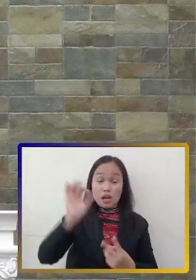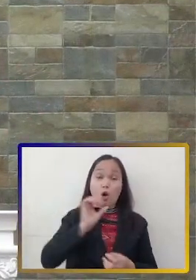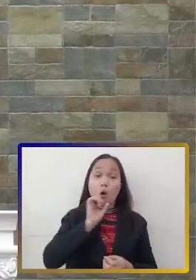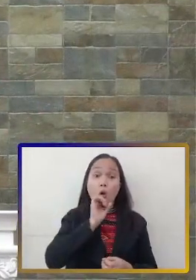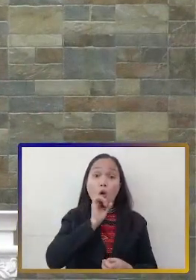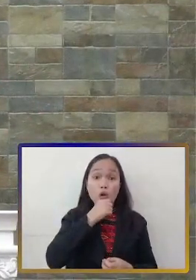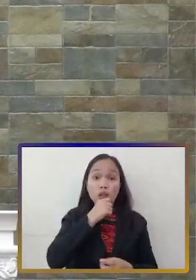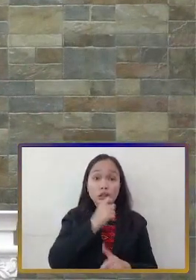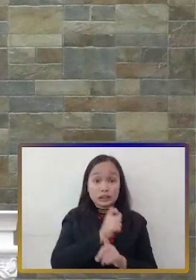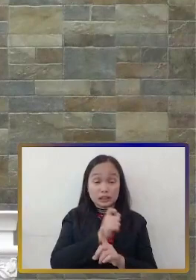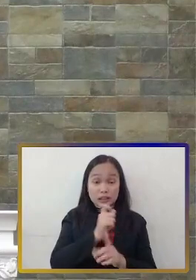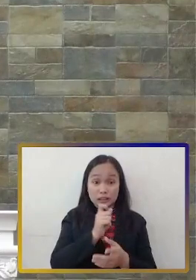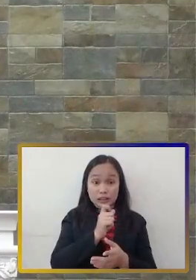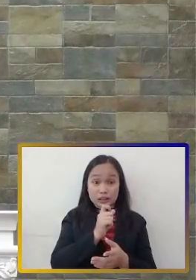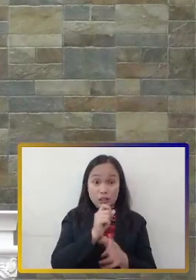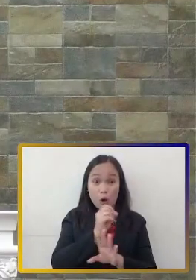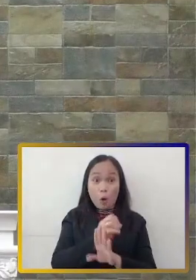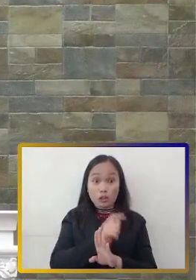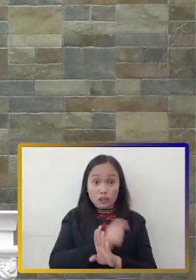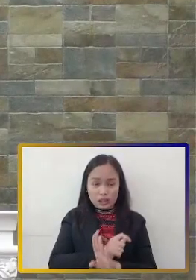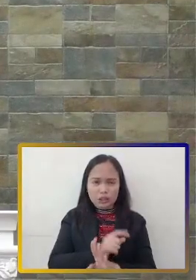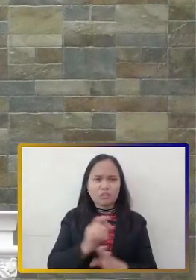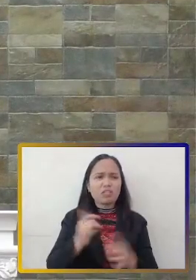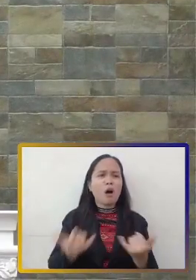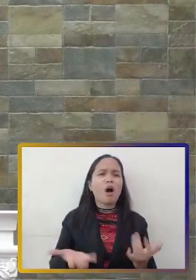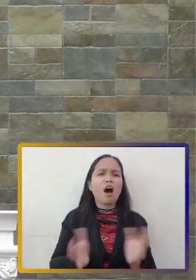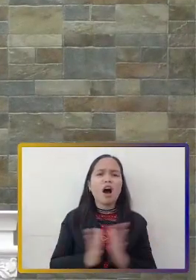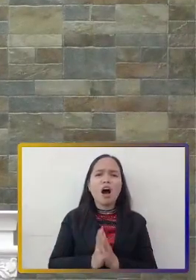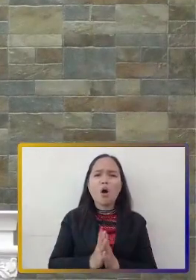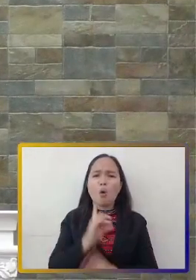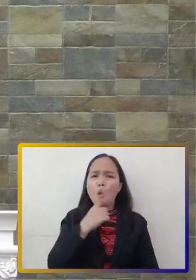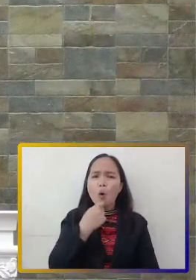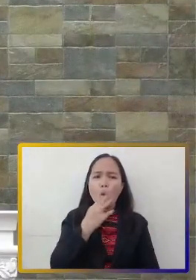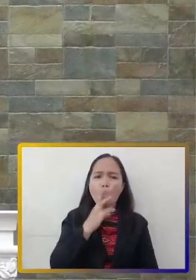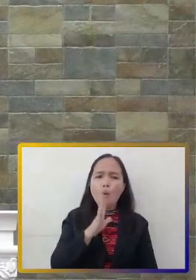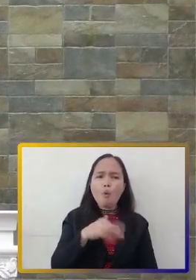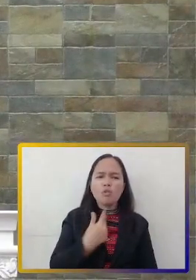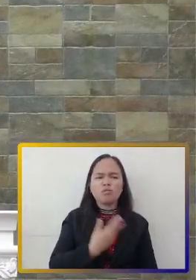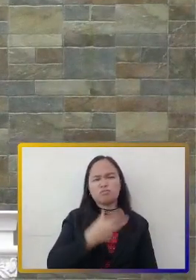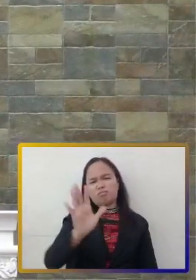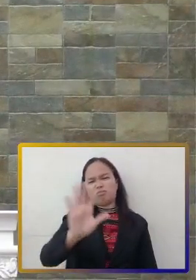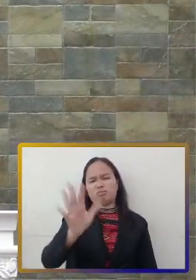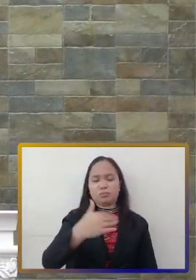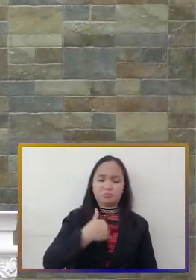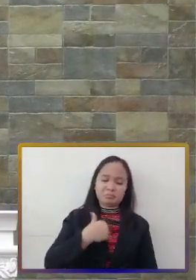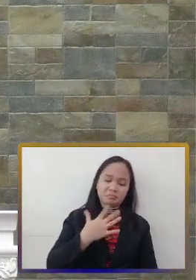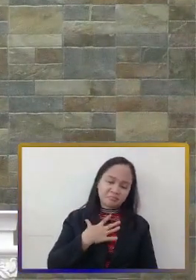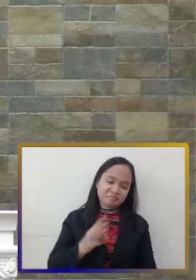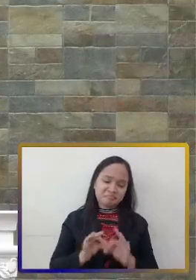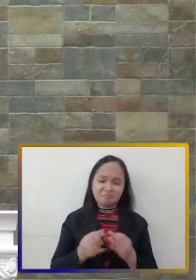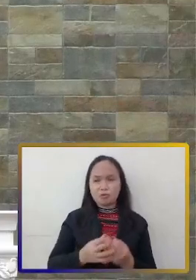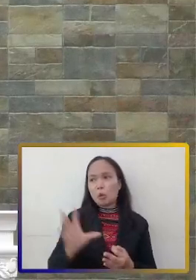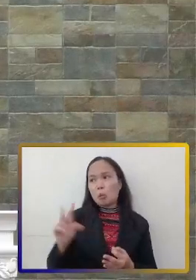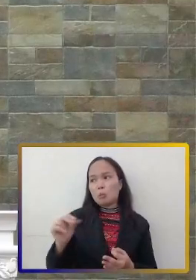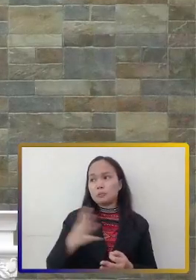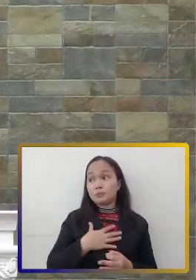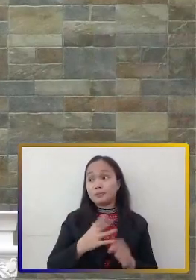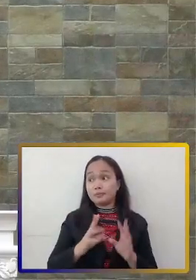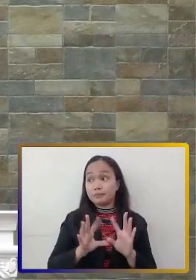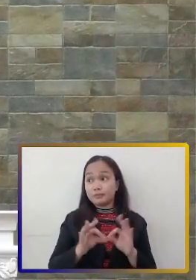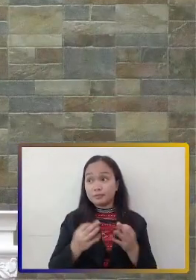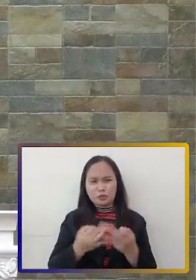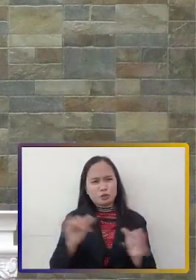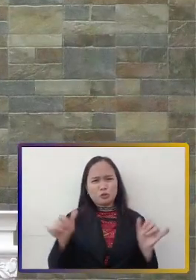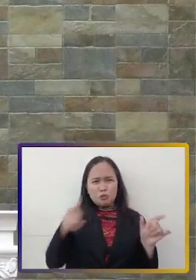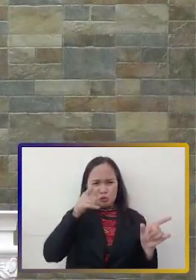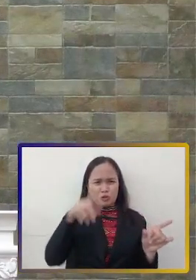Testament, kapatid, sino tayo ngayon na magsasabing, ay sa akin, hindi ko ginagawa yan. Alam mo kami sa bahay, para lang kami